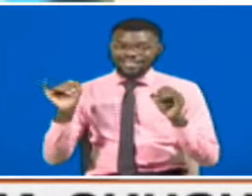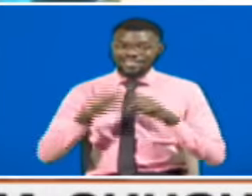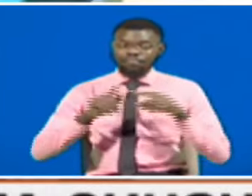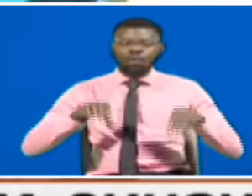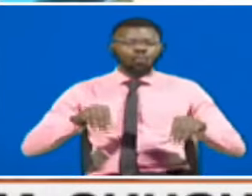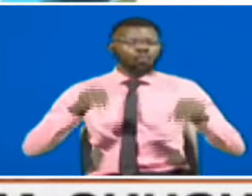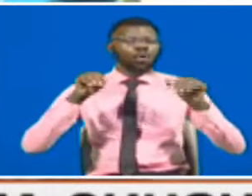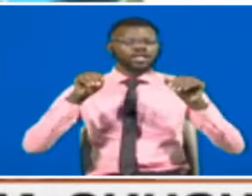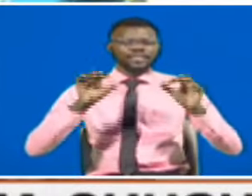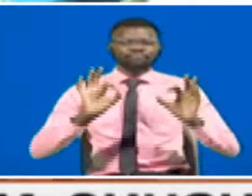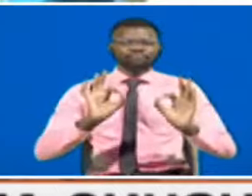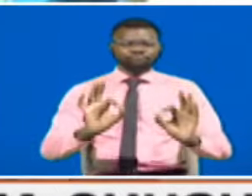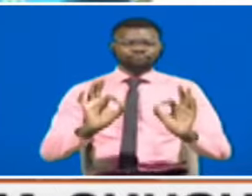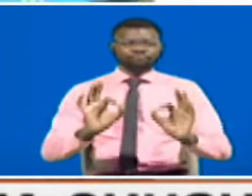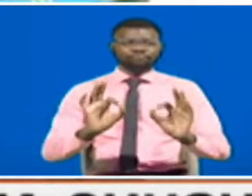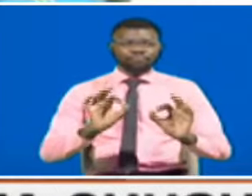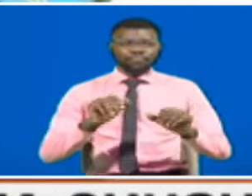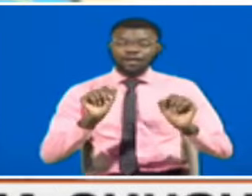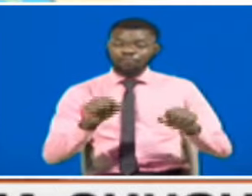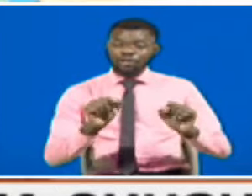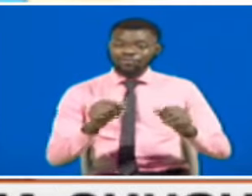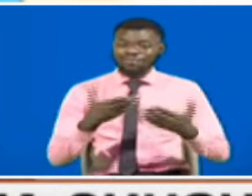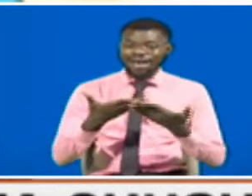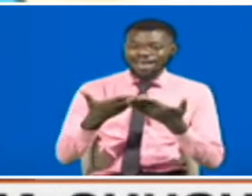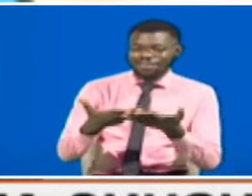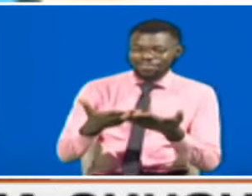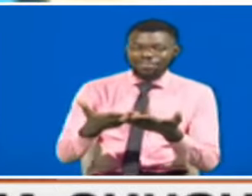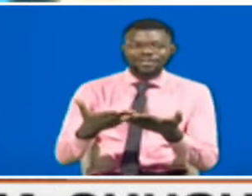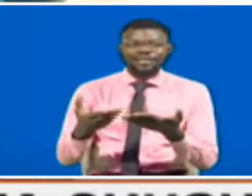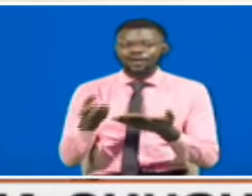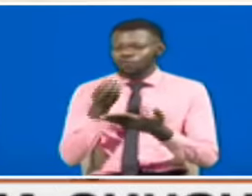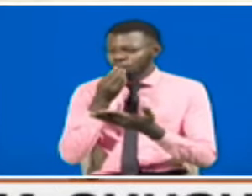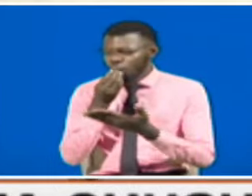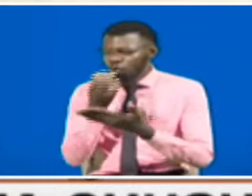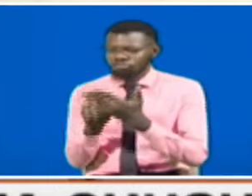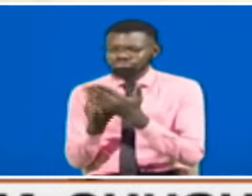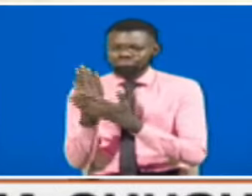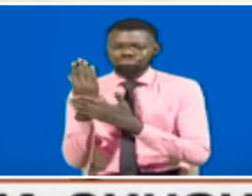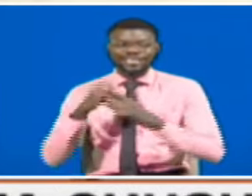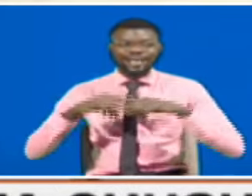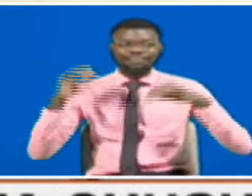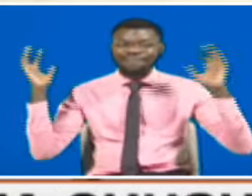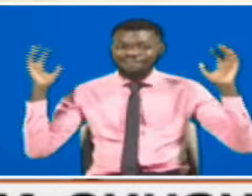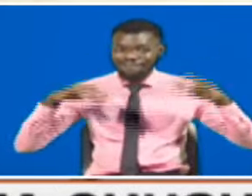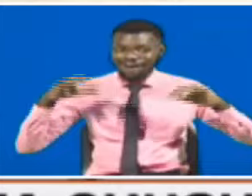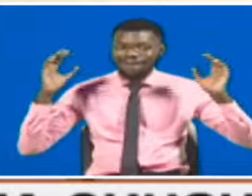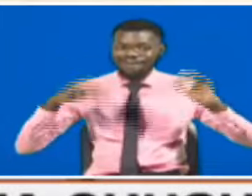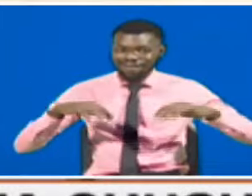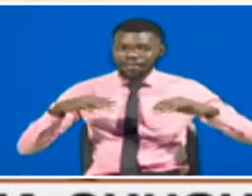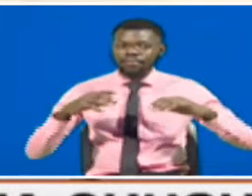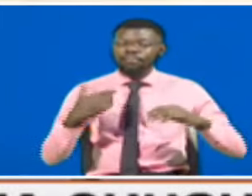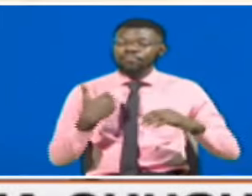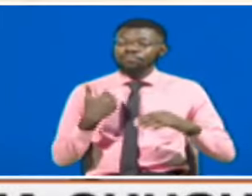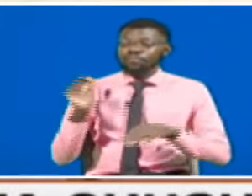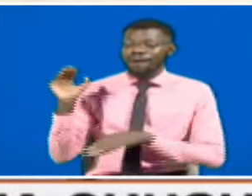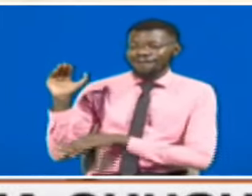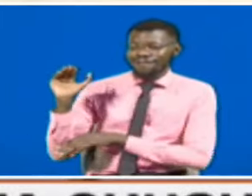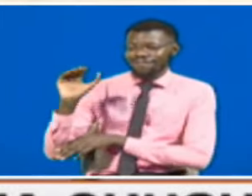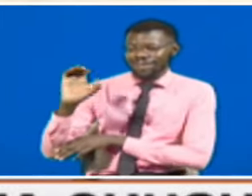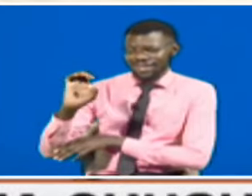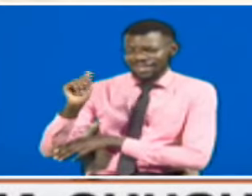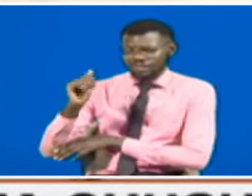mzuri na itasaidia upanzi wetu katika hiyo msimu ya mvua. Kwa kuomba EACC wafanye proper